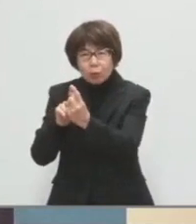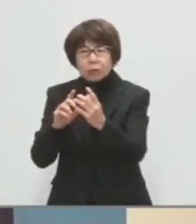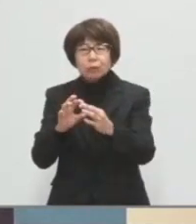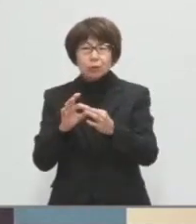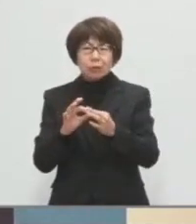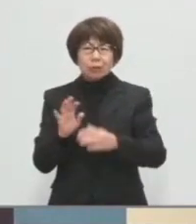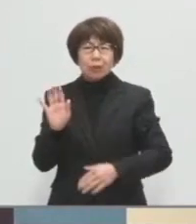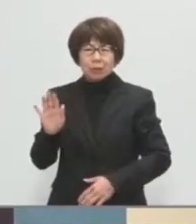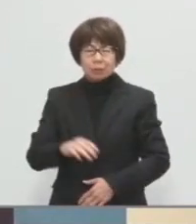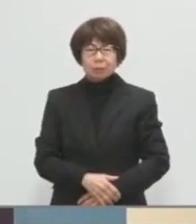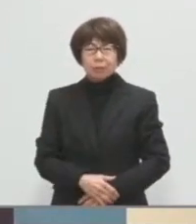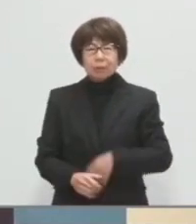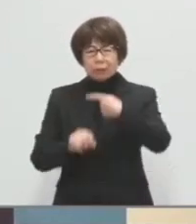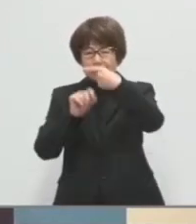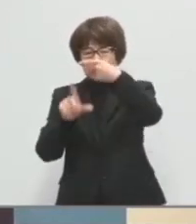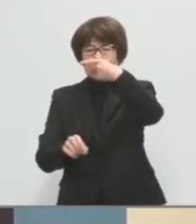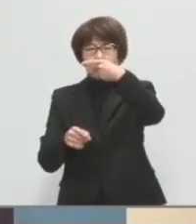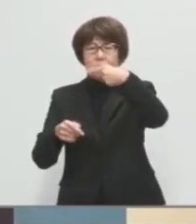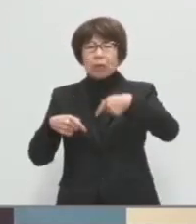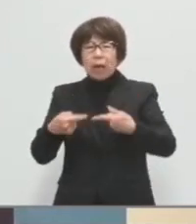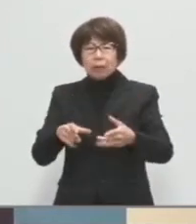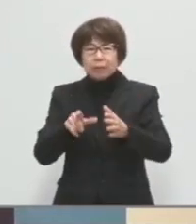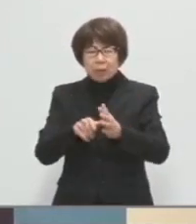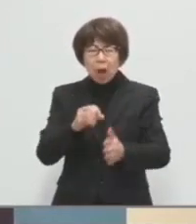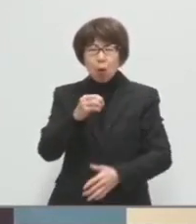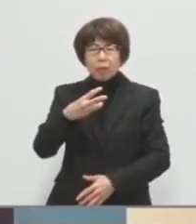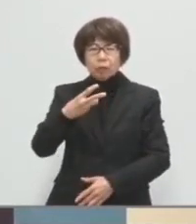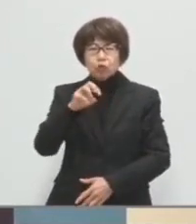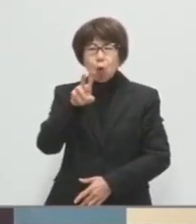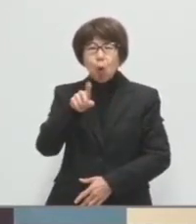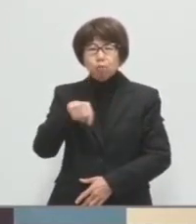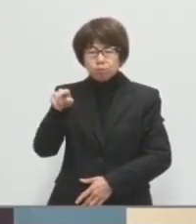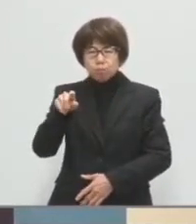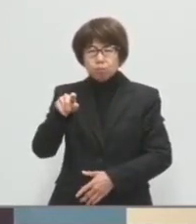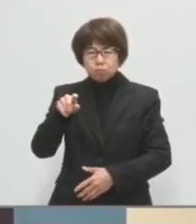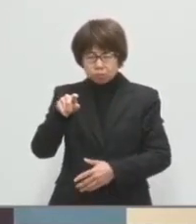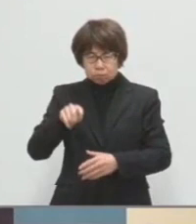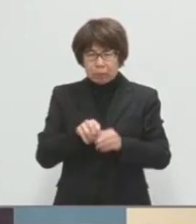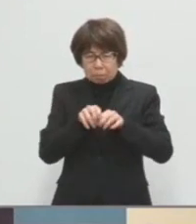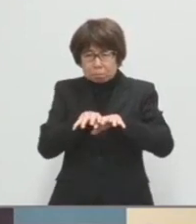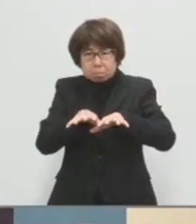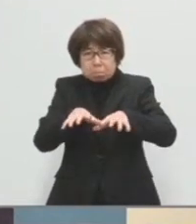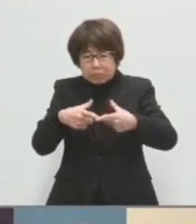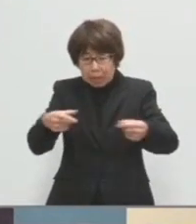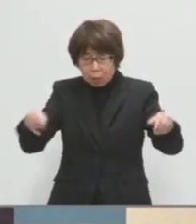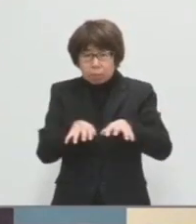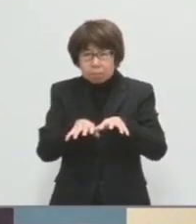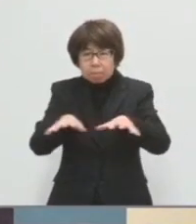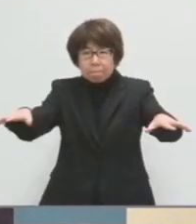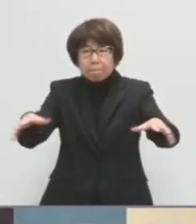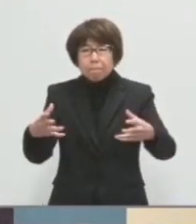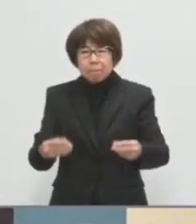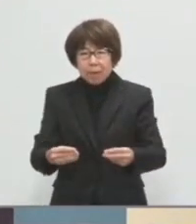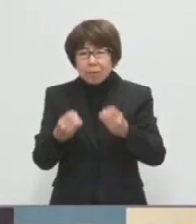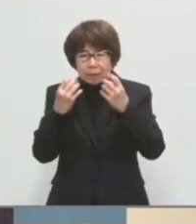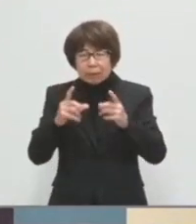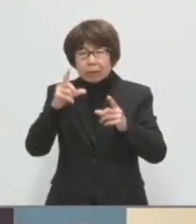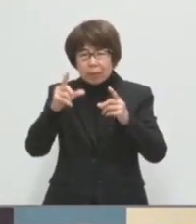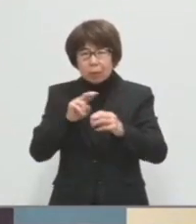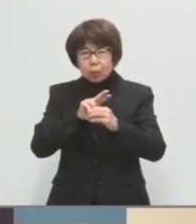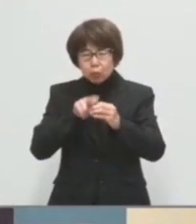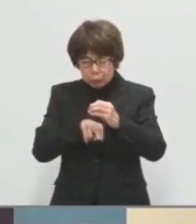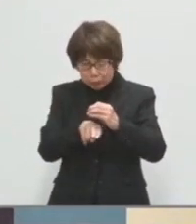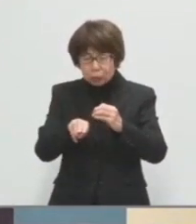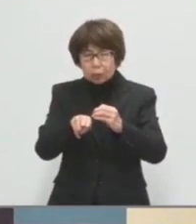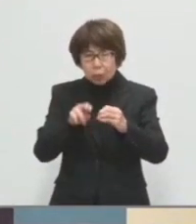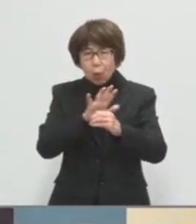が1月に入りましてオミクロン株の感染が全国に広がりました新型コロナウイルス感染者がこれまで